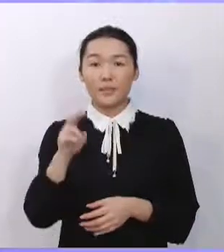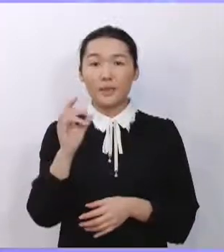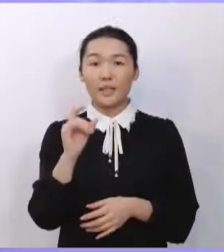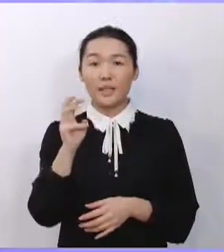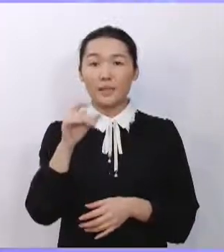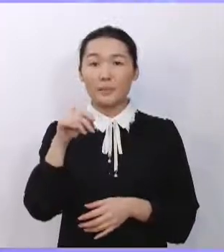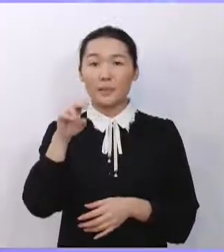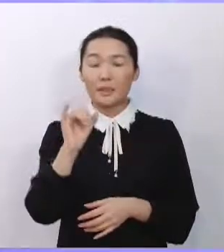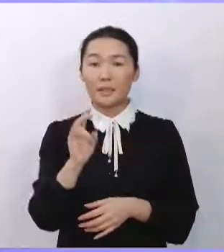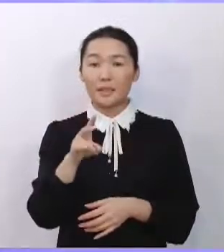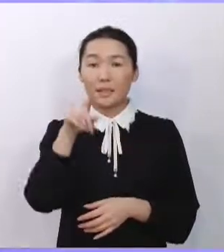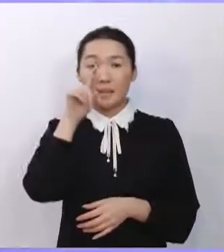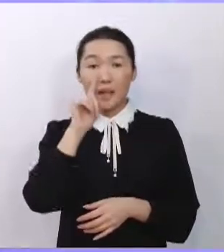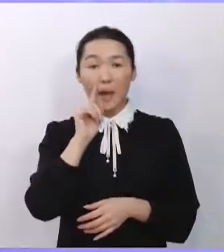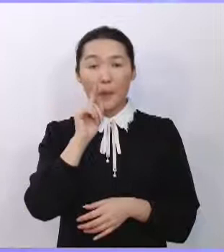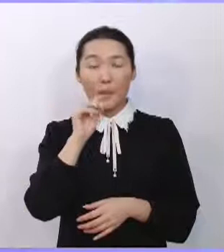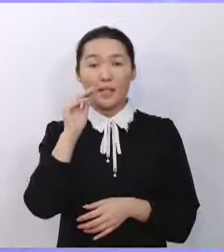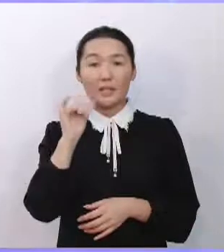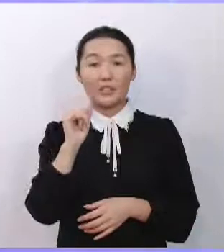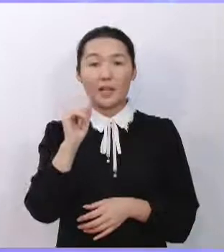Кымыздын даамы жагымдуу.